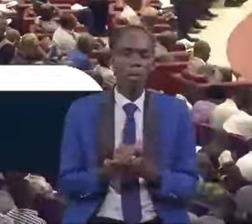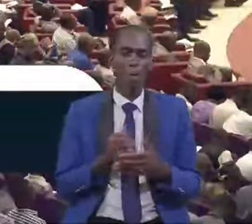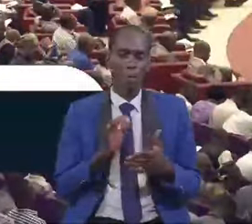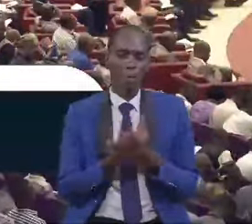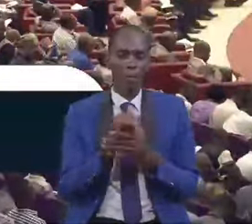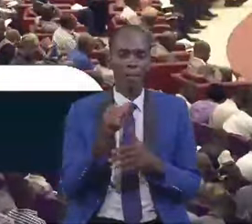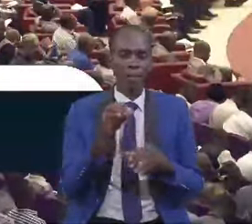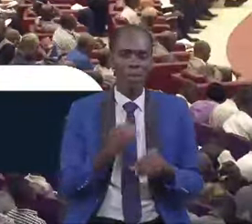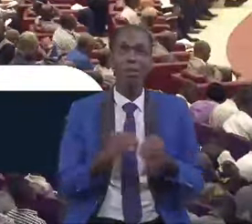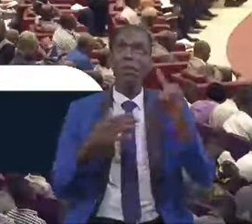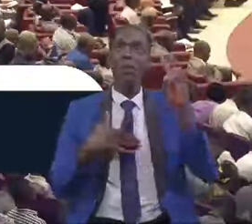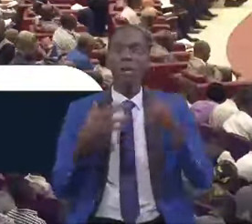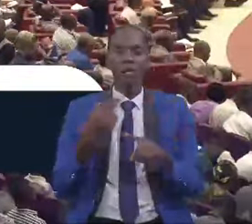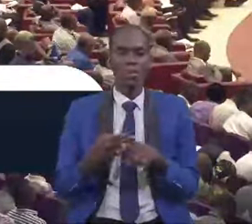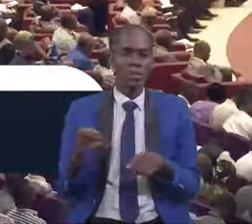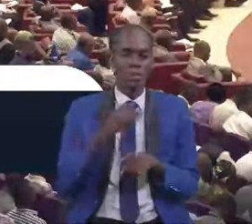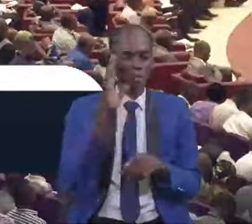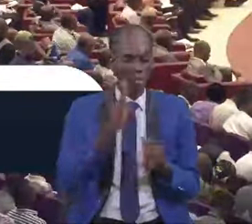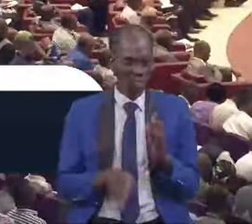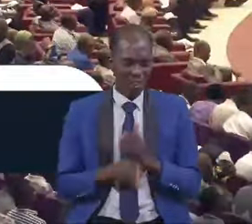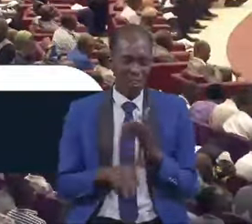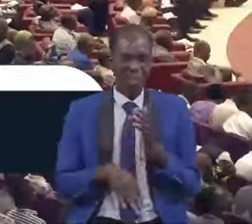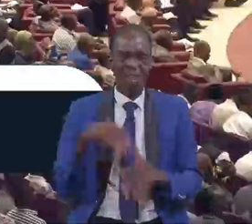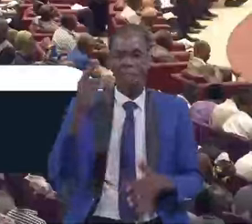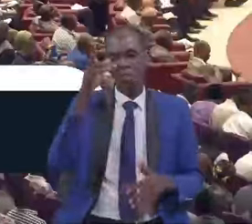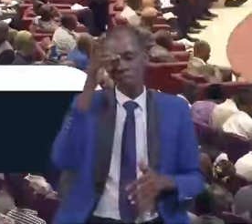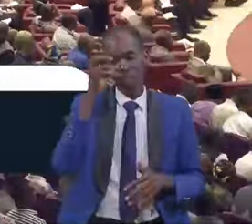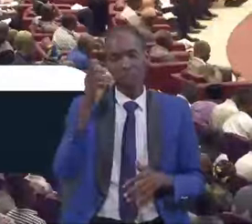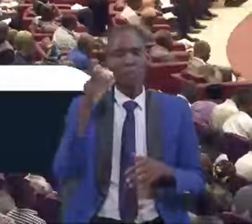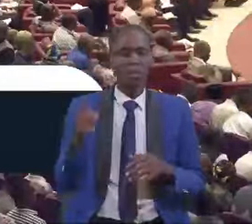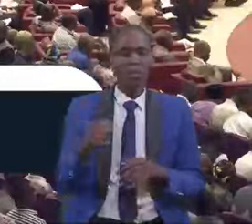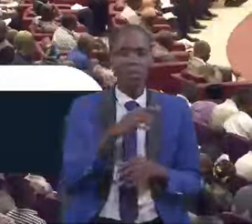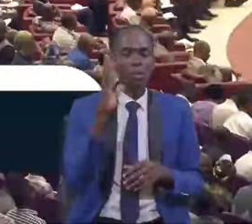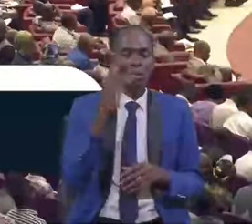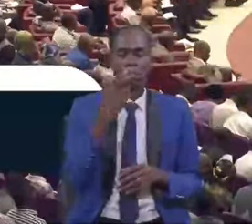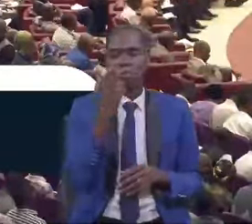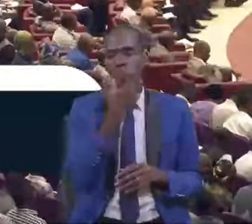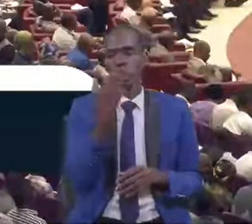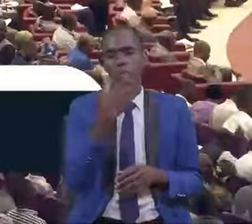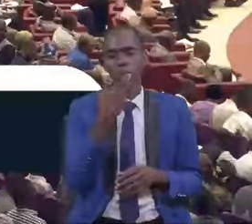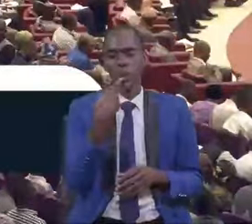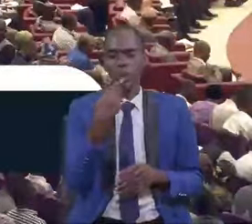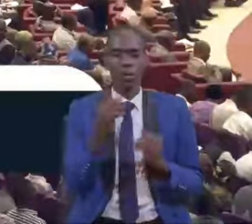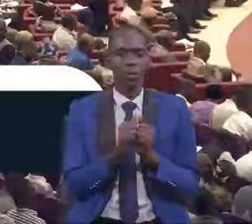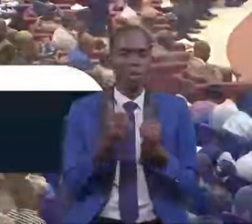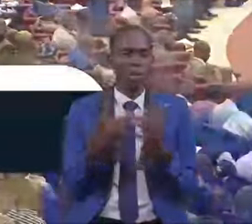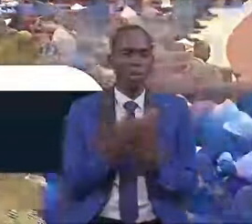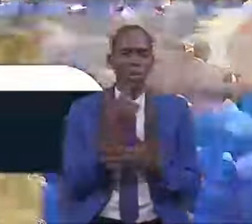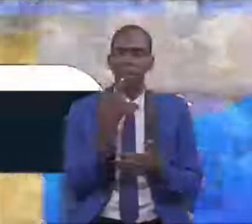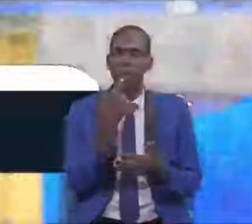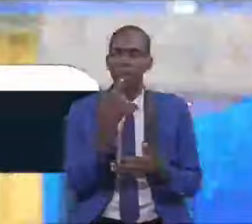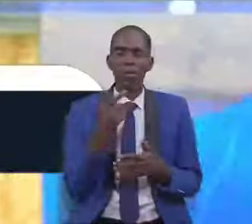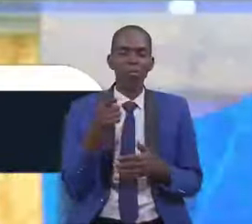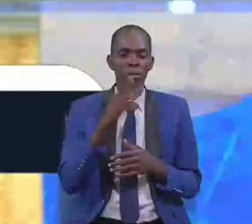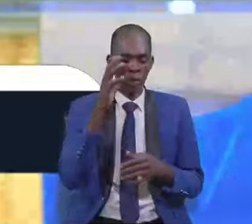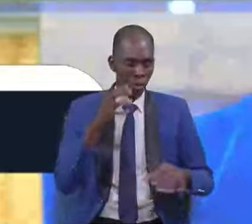nom, ils chasseront les démons. Ils parleront de nouvelles langues. Ils saisiront des serpents.